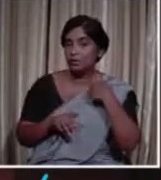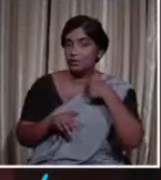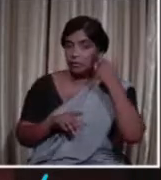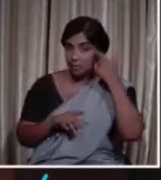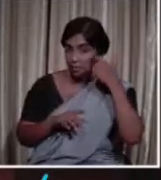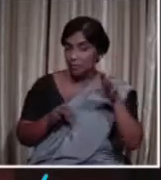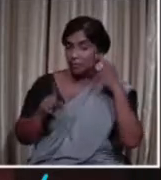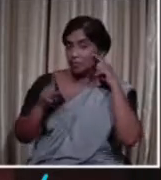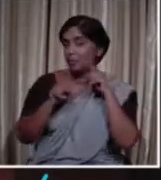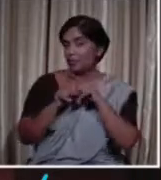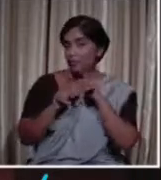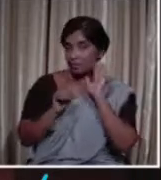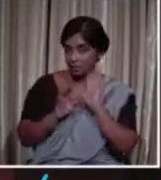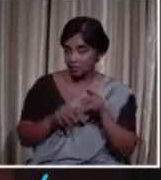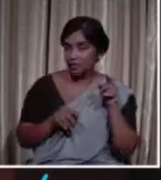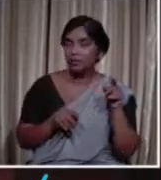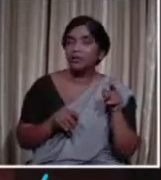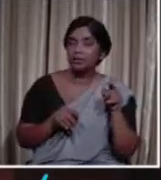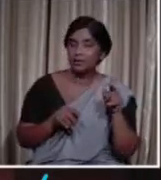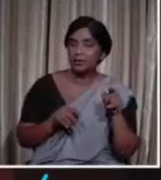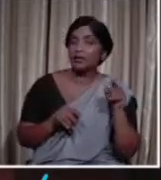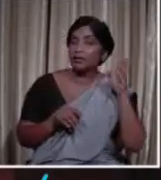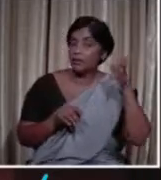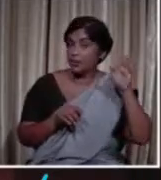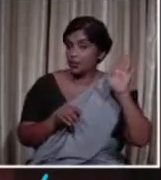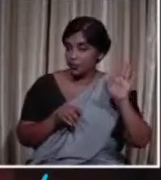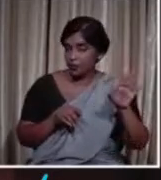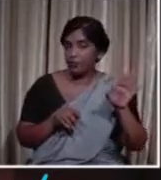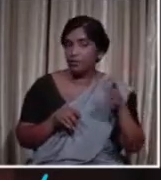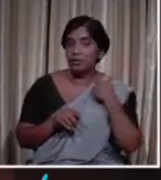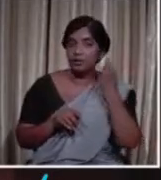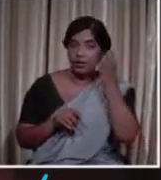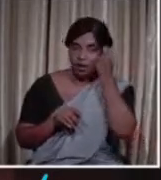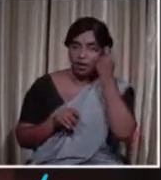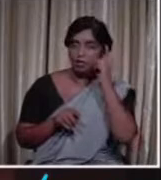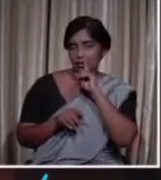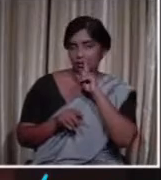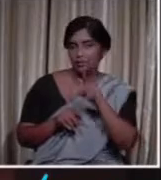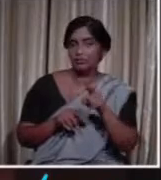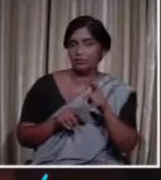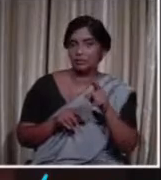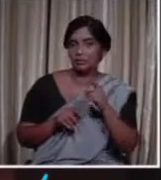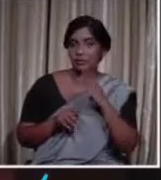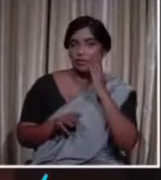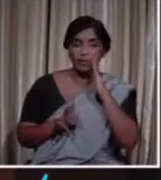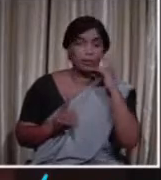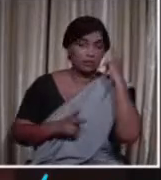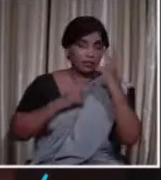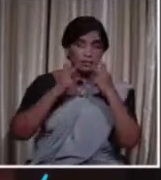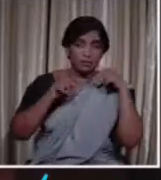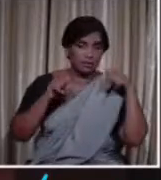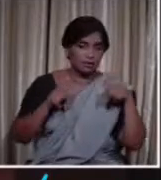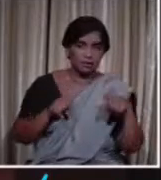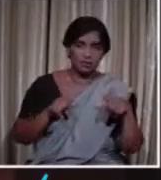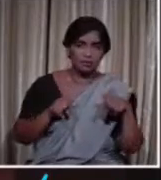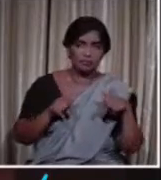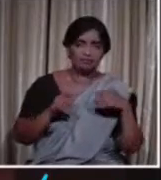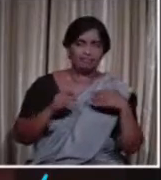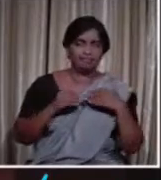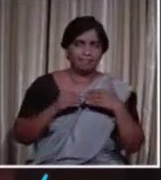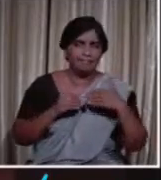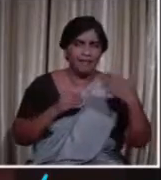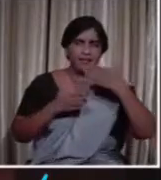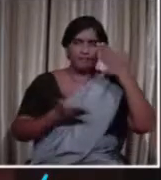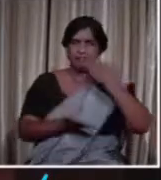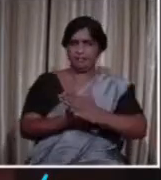හරින කාරණාව තුළ එතුමන්ලගේ යෝජනාවක් තිබෙනවා. මොකද ඒ ශේෂ්ත්‍රයම දැන් එක තැනක නතර වෙලා තියෙනවා.